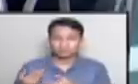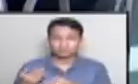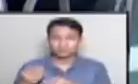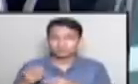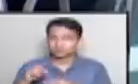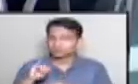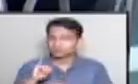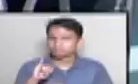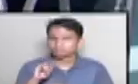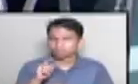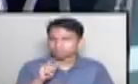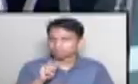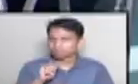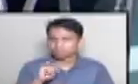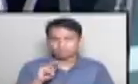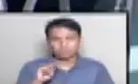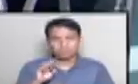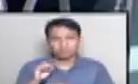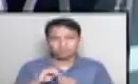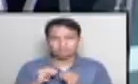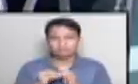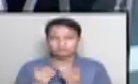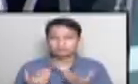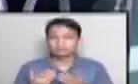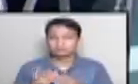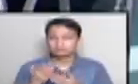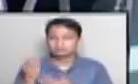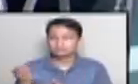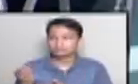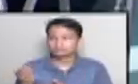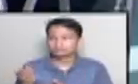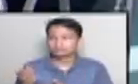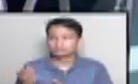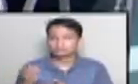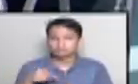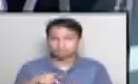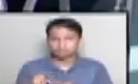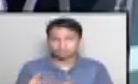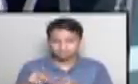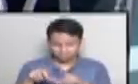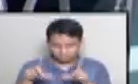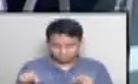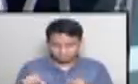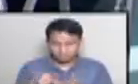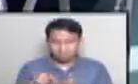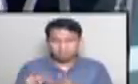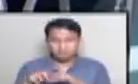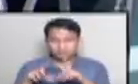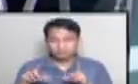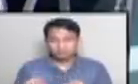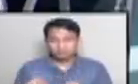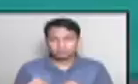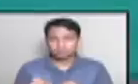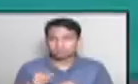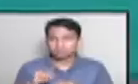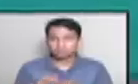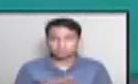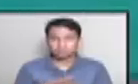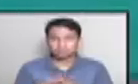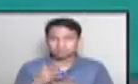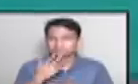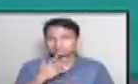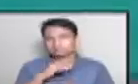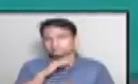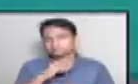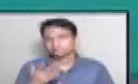T-number. Wala, sir. At saka, yung pong inyong payslip ay parang, sabi nyo kanina, pampunan sa puwet.